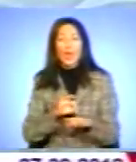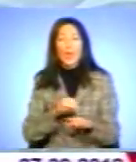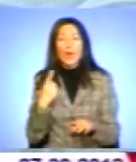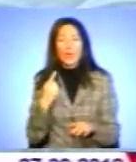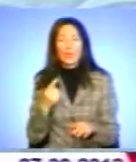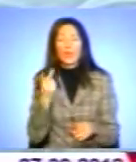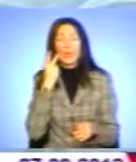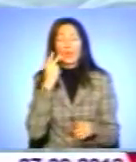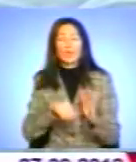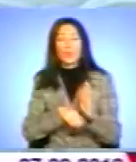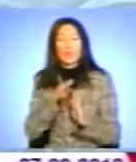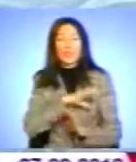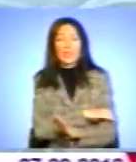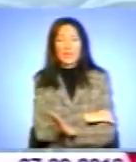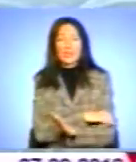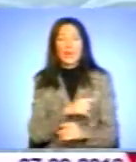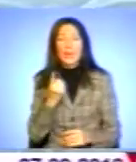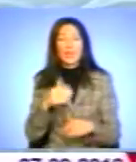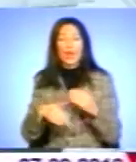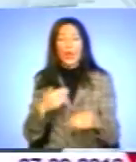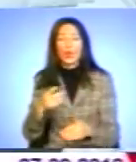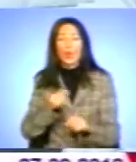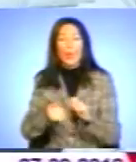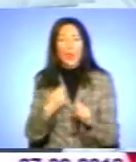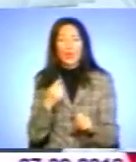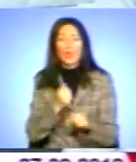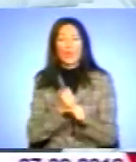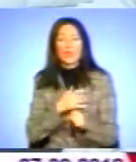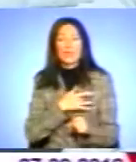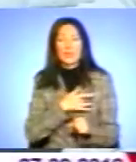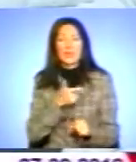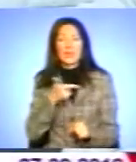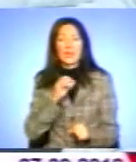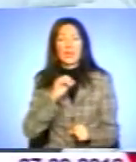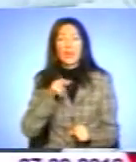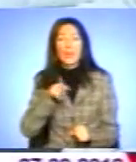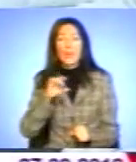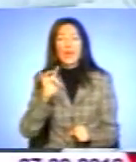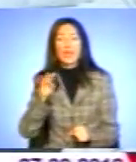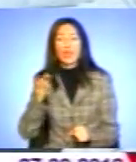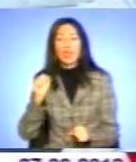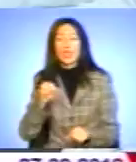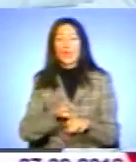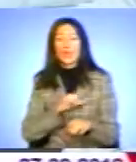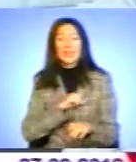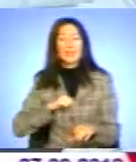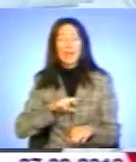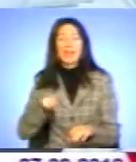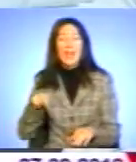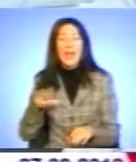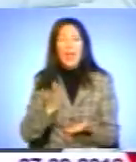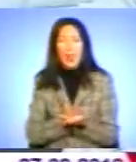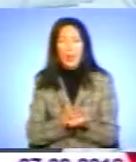крок до більш серйозних порушень у роботі серця. Гіпертонічна хвороба сама не ходить. В